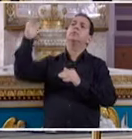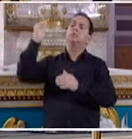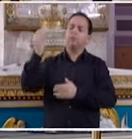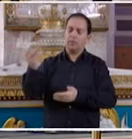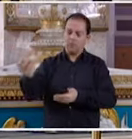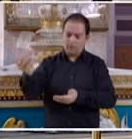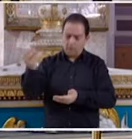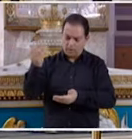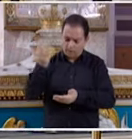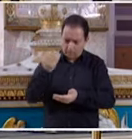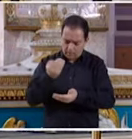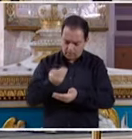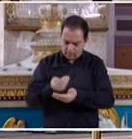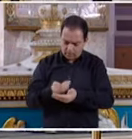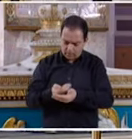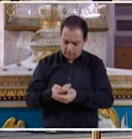Κύριε